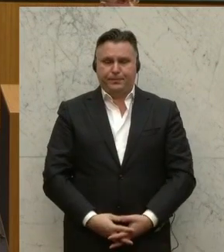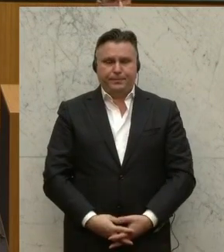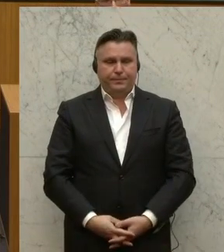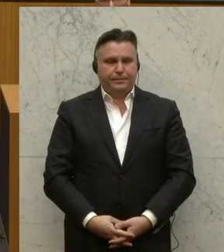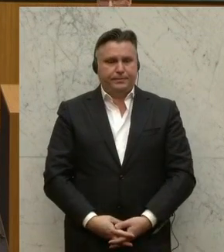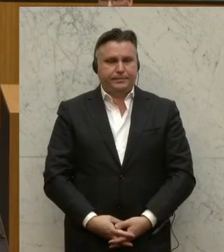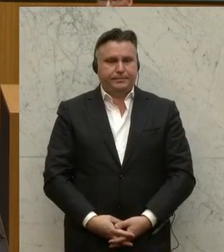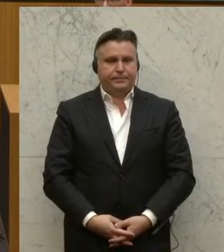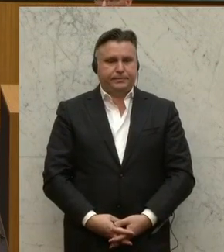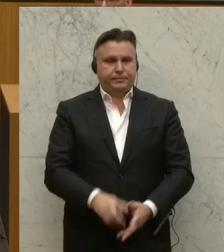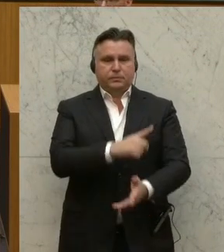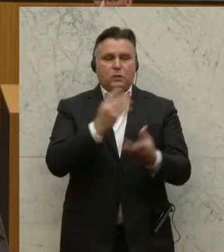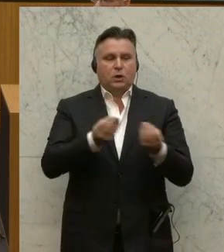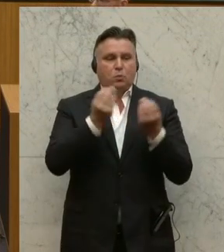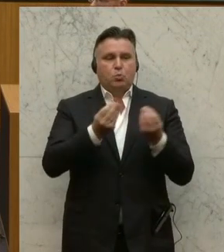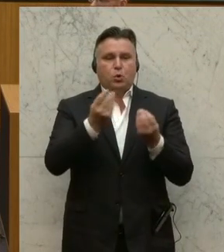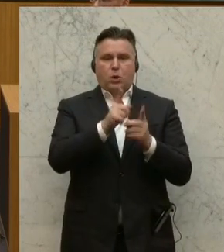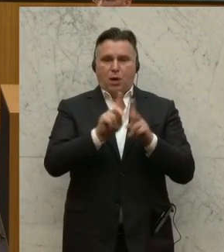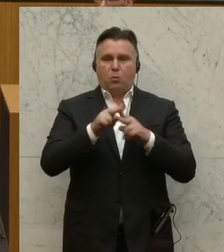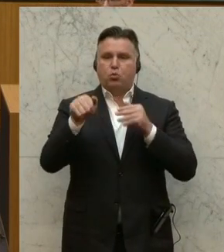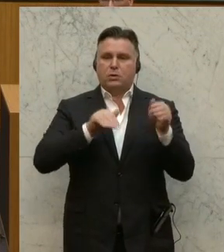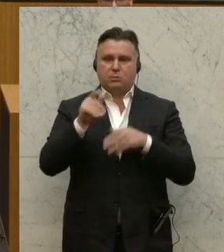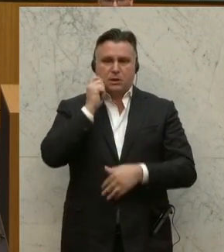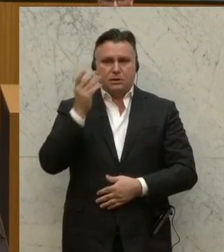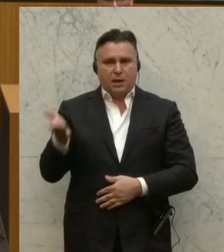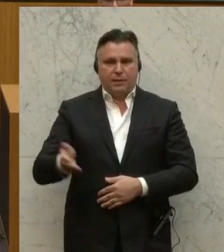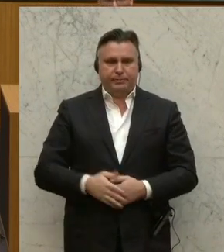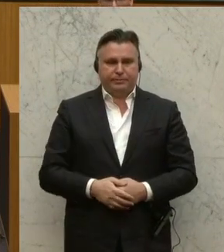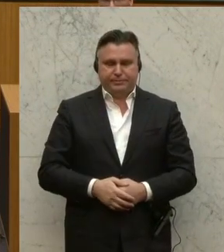Antikorruptions- und Transparenzgesetzgebung geben, sowie Pressefreiheit.